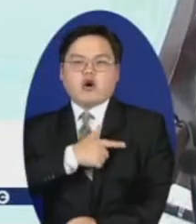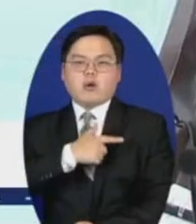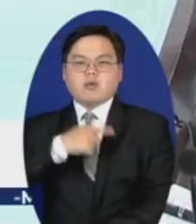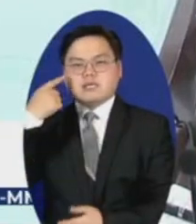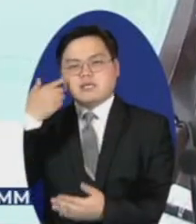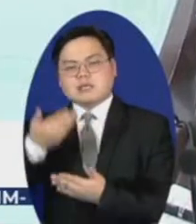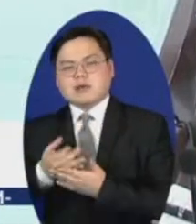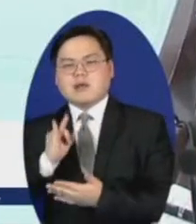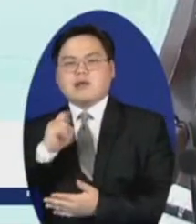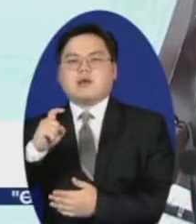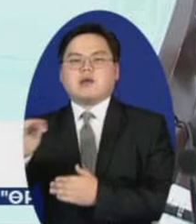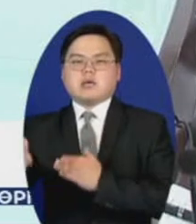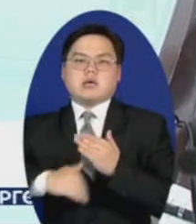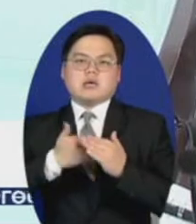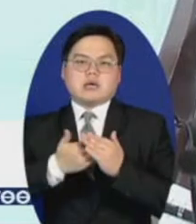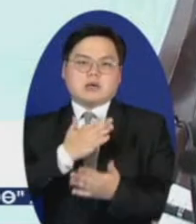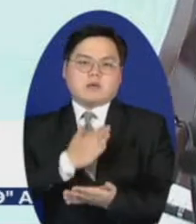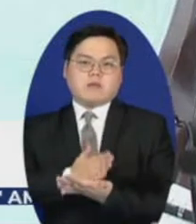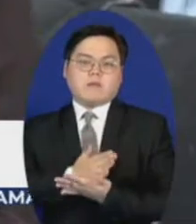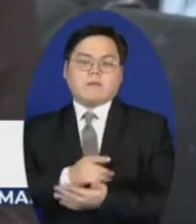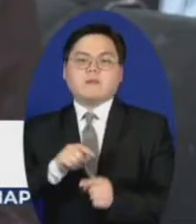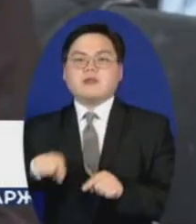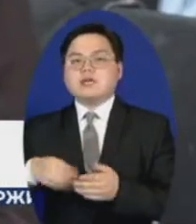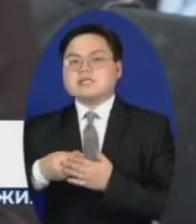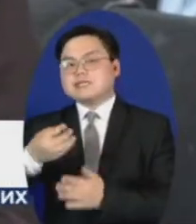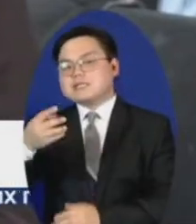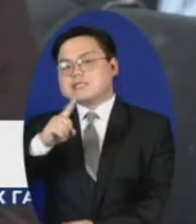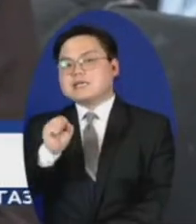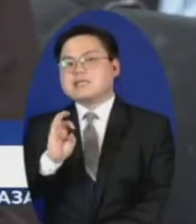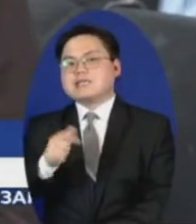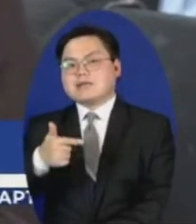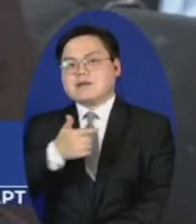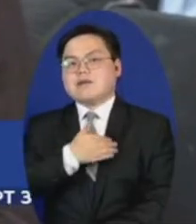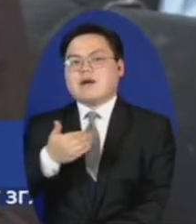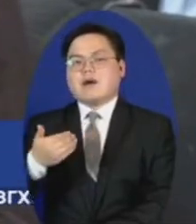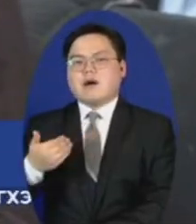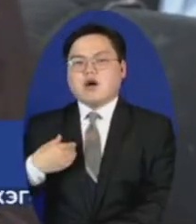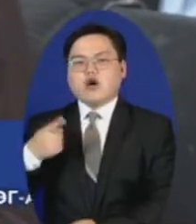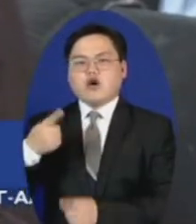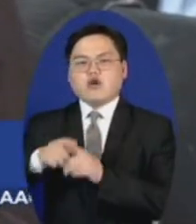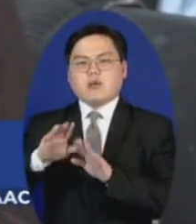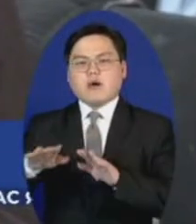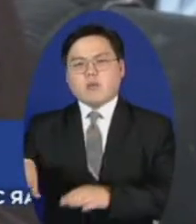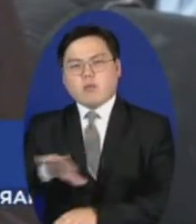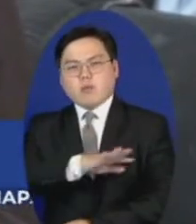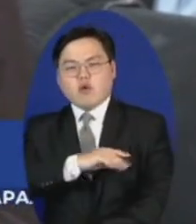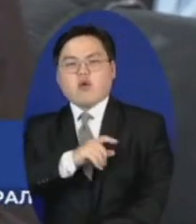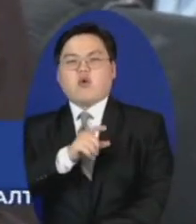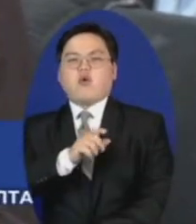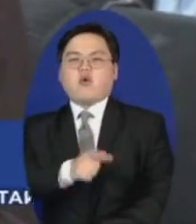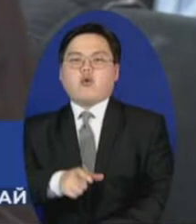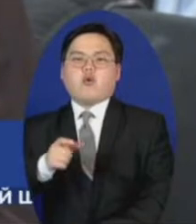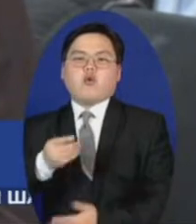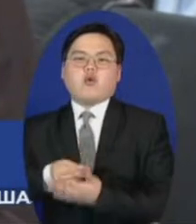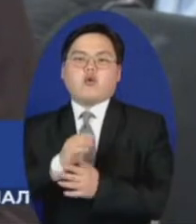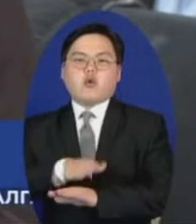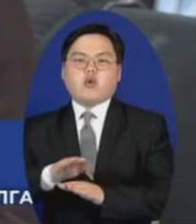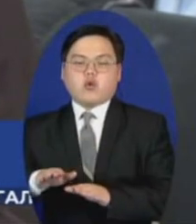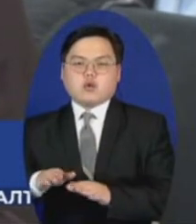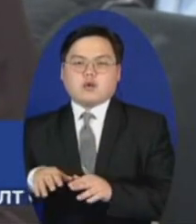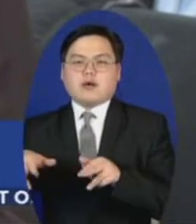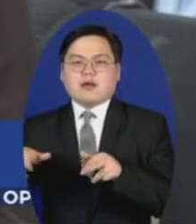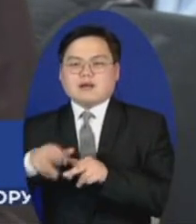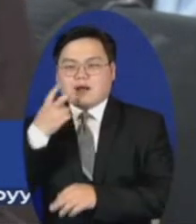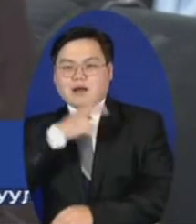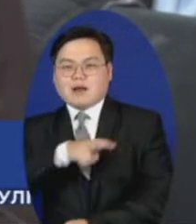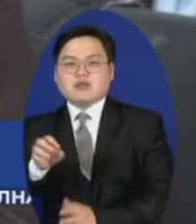гарч байгааг уламжиллаа. Засаг дарга бүх хүүхдээ орон нутагт байгаа хүүхдээ хамруулах ийм үүргийг хүлээдэг. Гэтэл энэ хүмүүсүүд